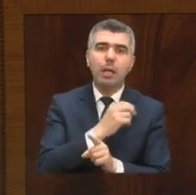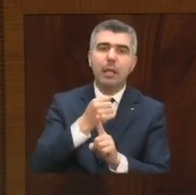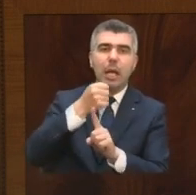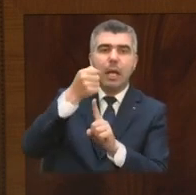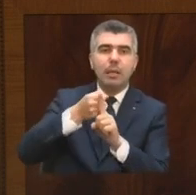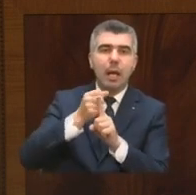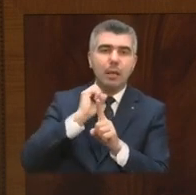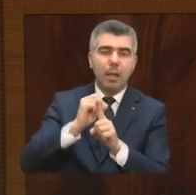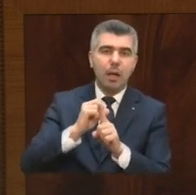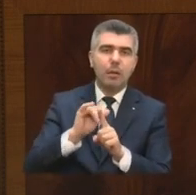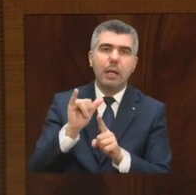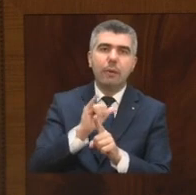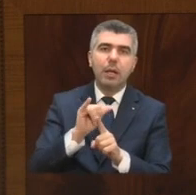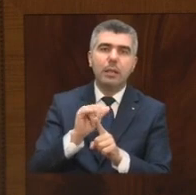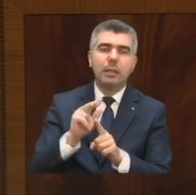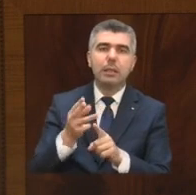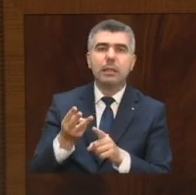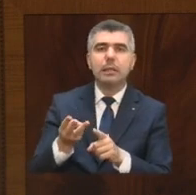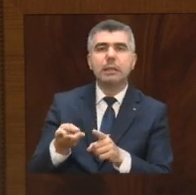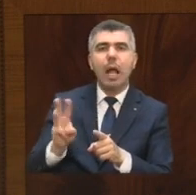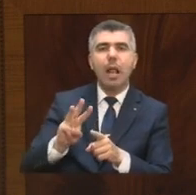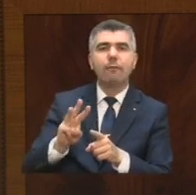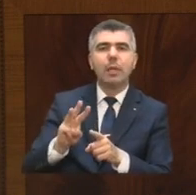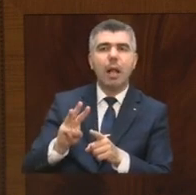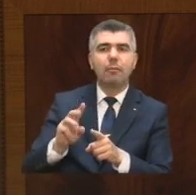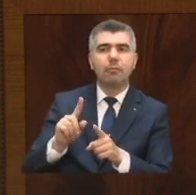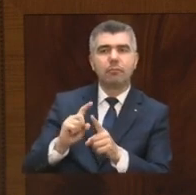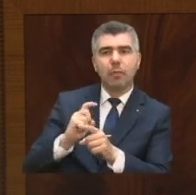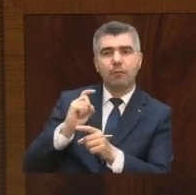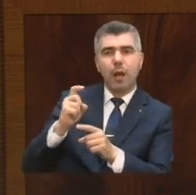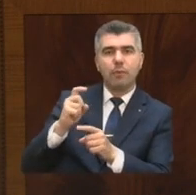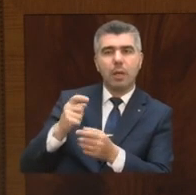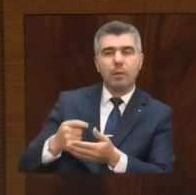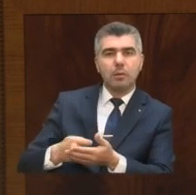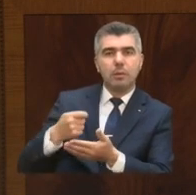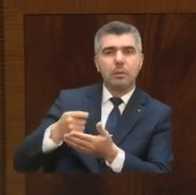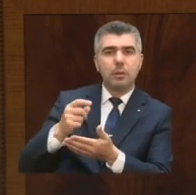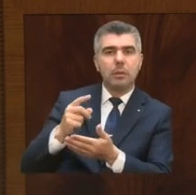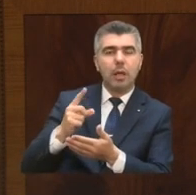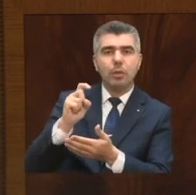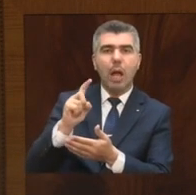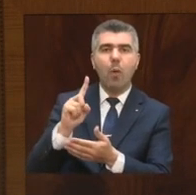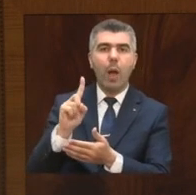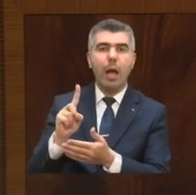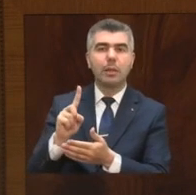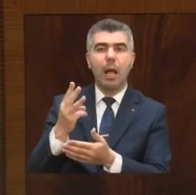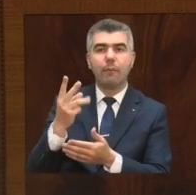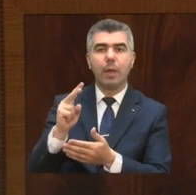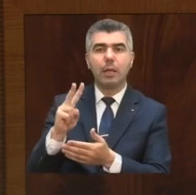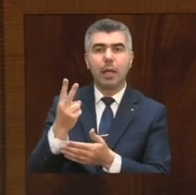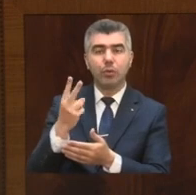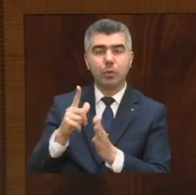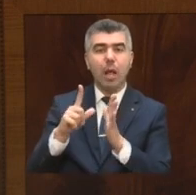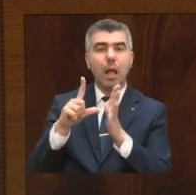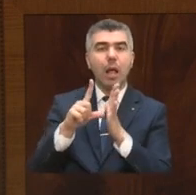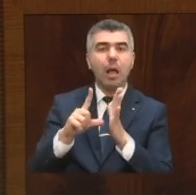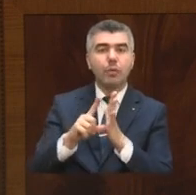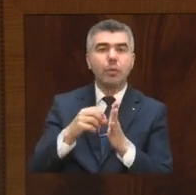بالمناسبه فين هي 3000 يناير 2023 فين هو النظام الاساسي